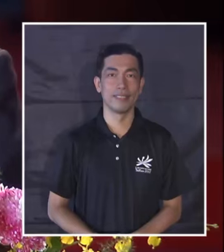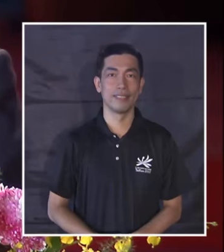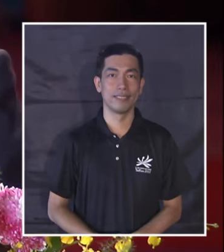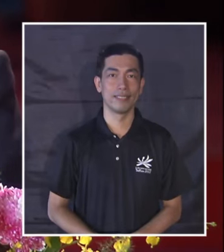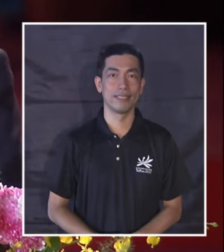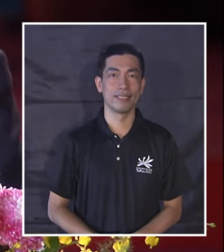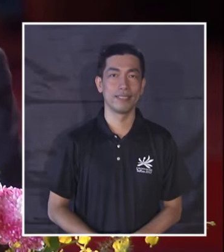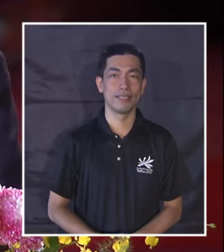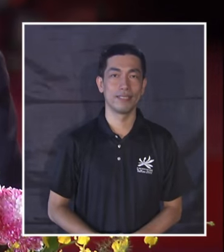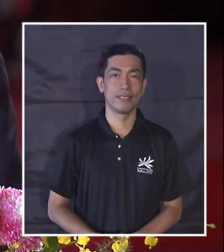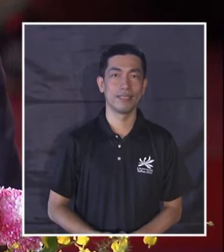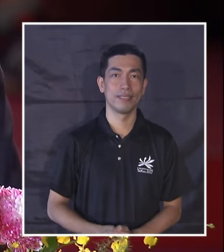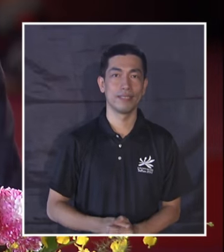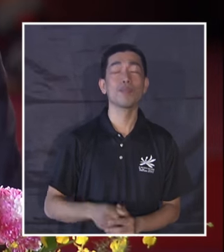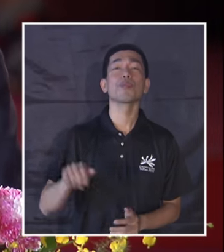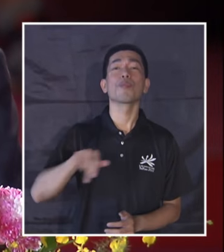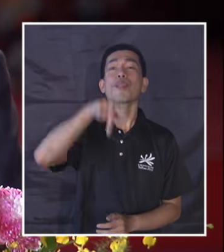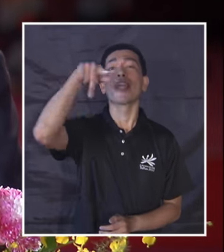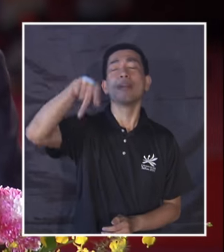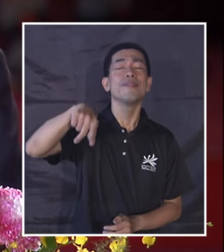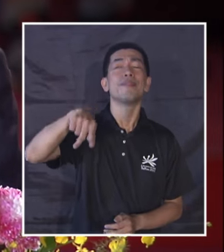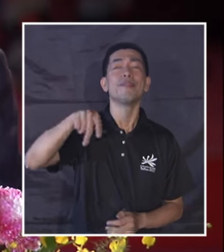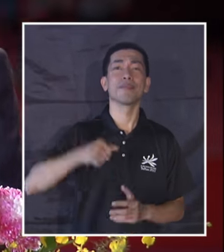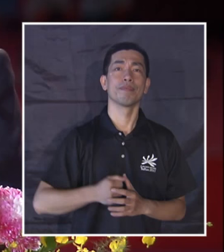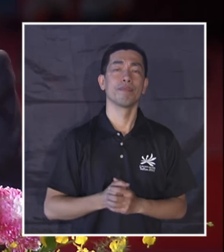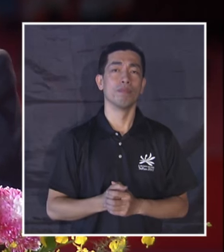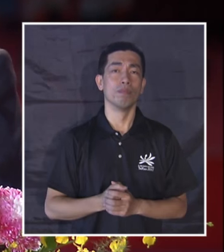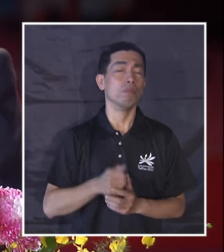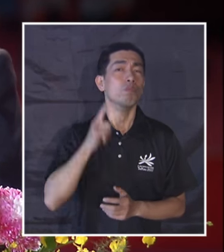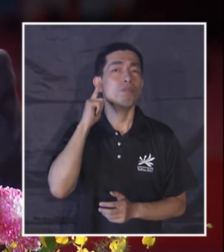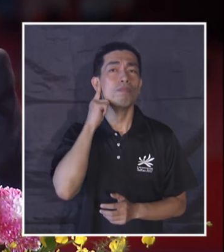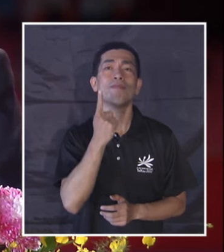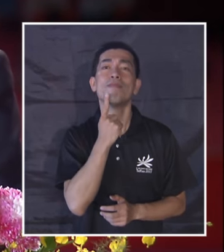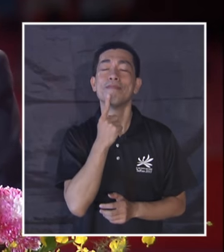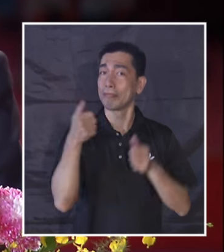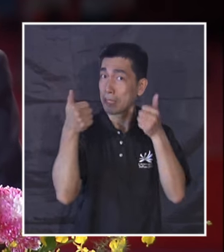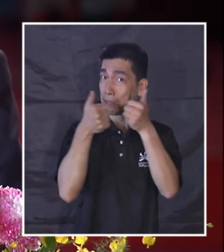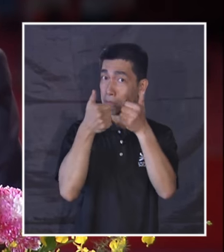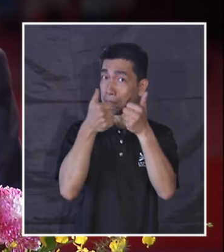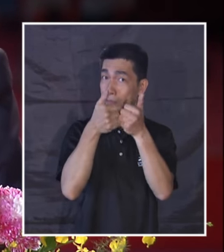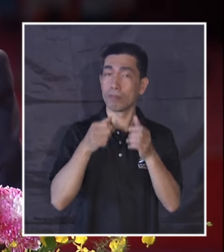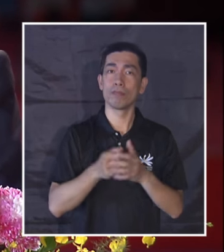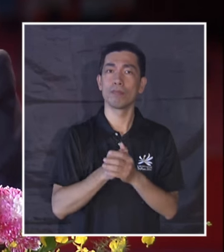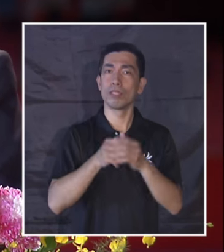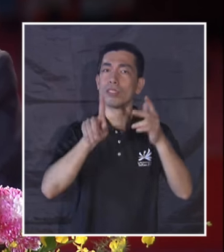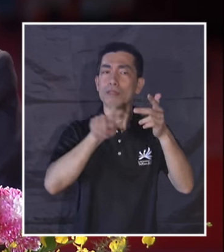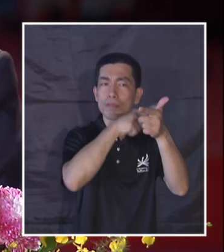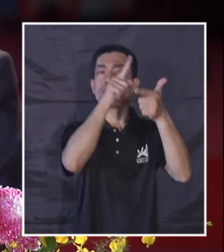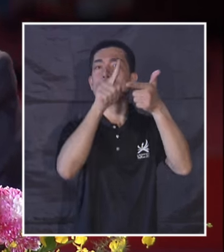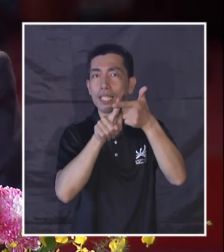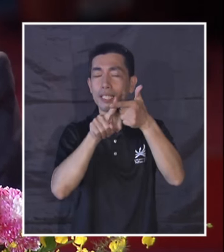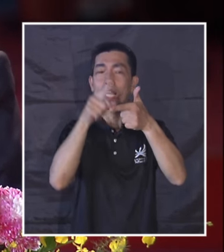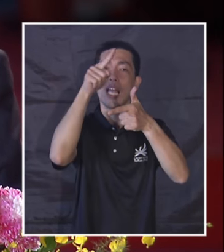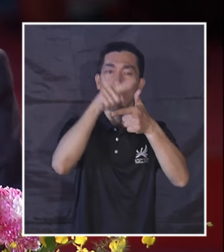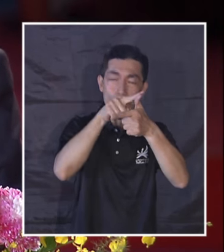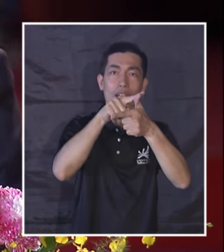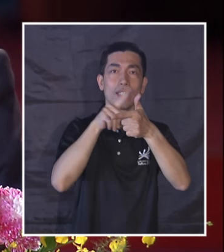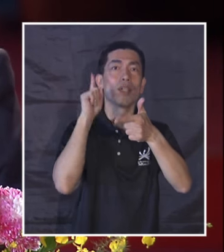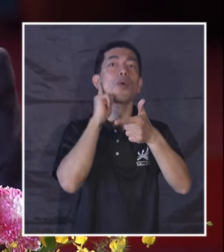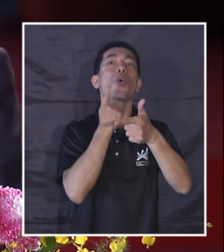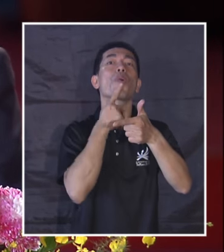亚太听障运动会是仅次于听障奥运层级最高的运动